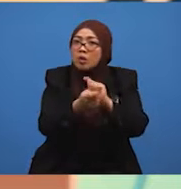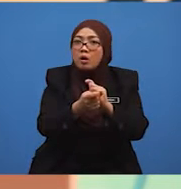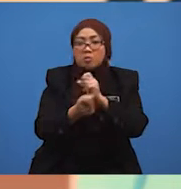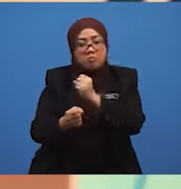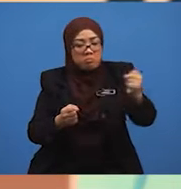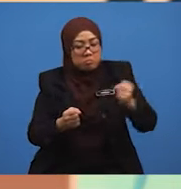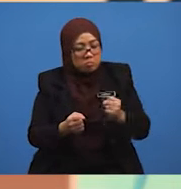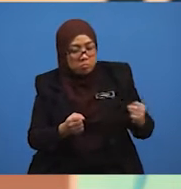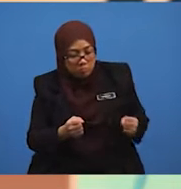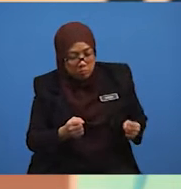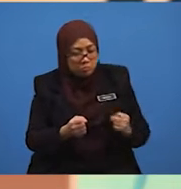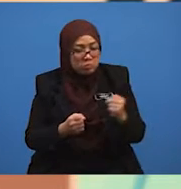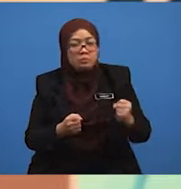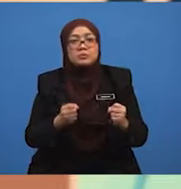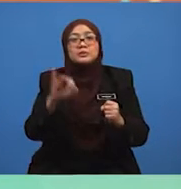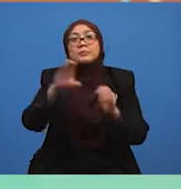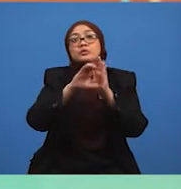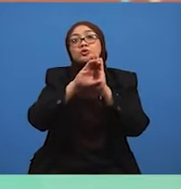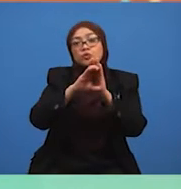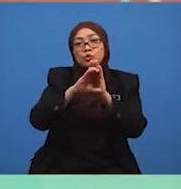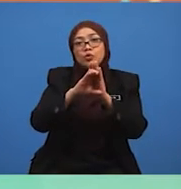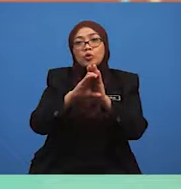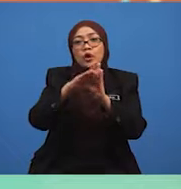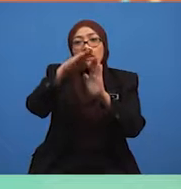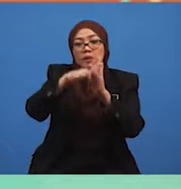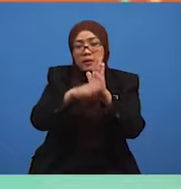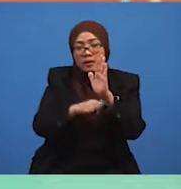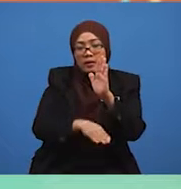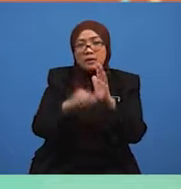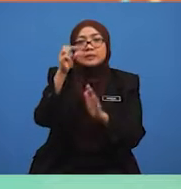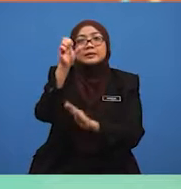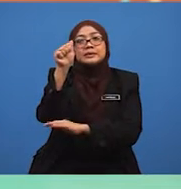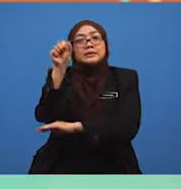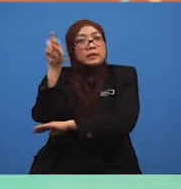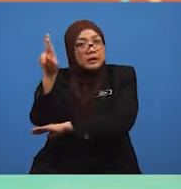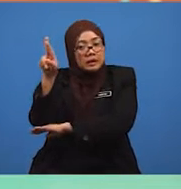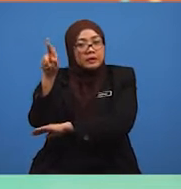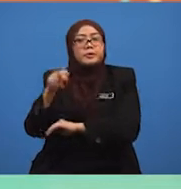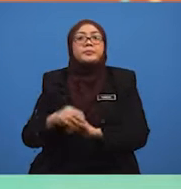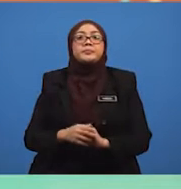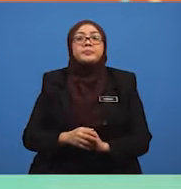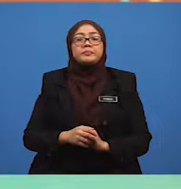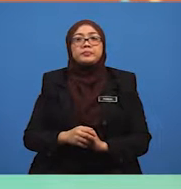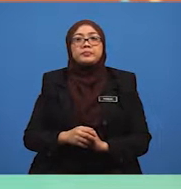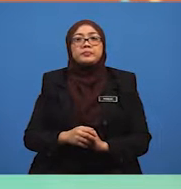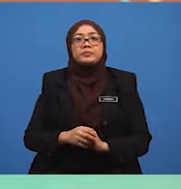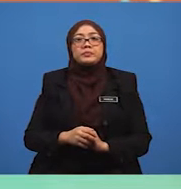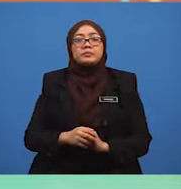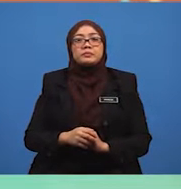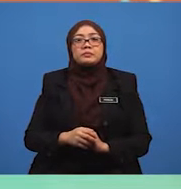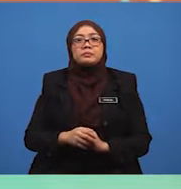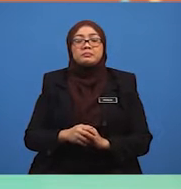seterusnya yang hendak kita pelajari? Sebelum itu, biar cikgu minum sedikit air untuk hilangkan dahaga